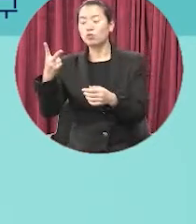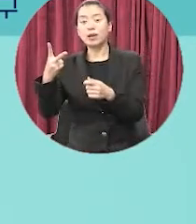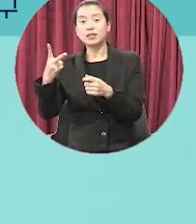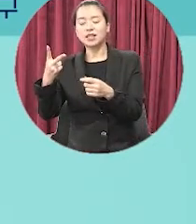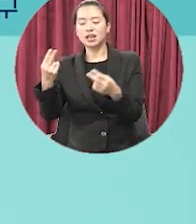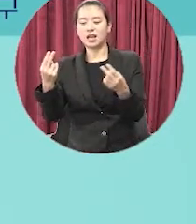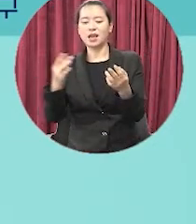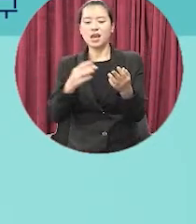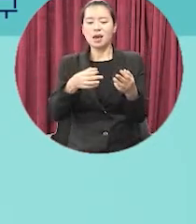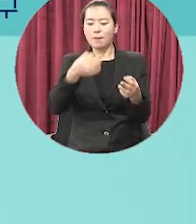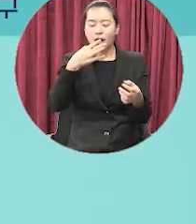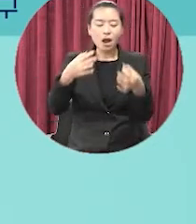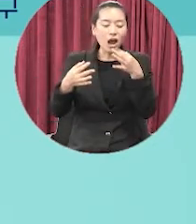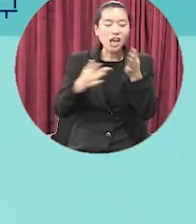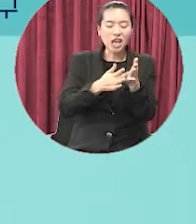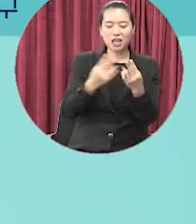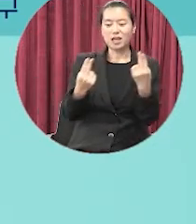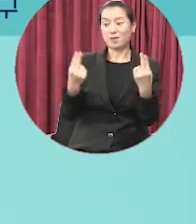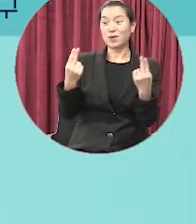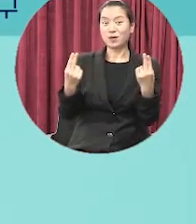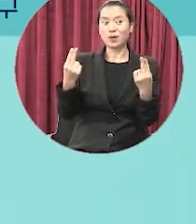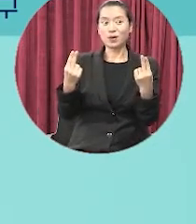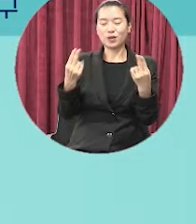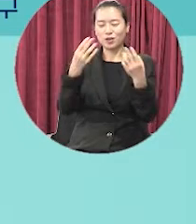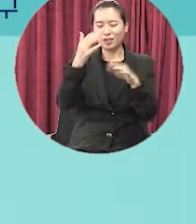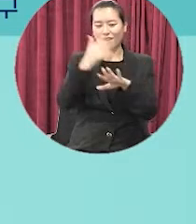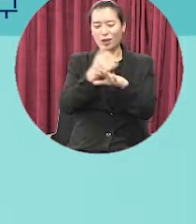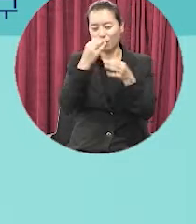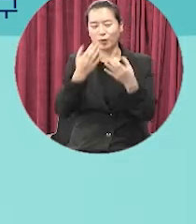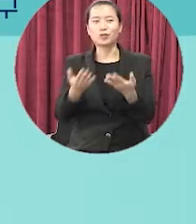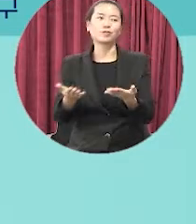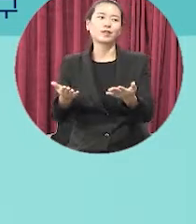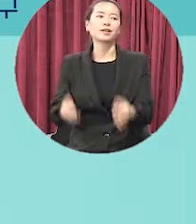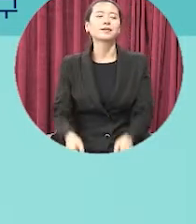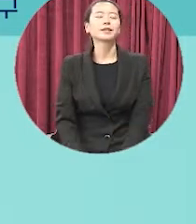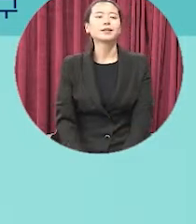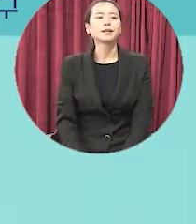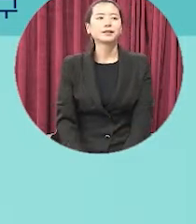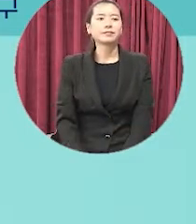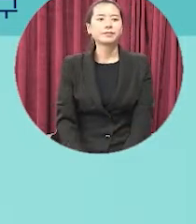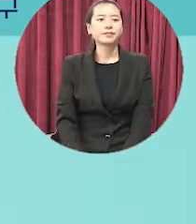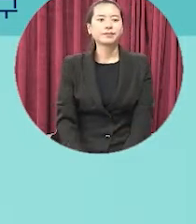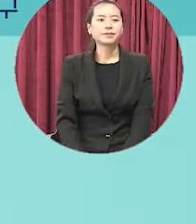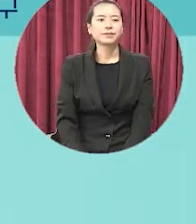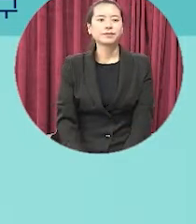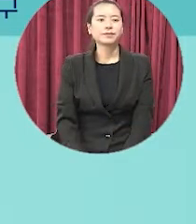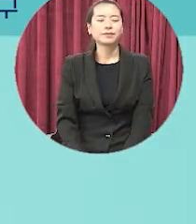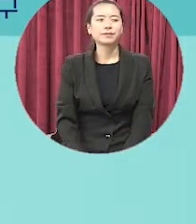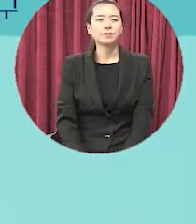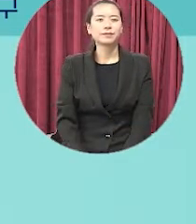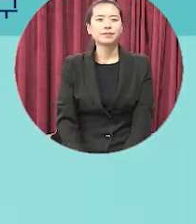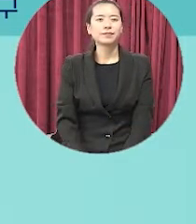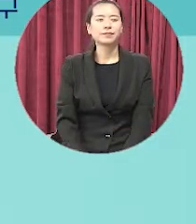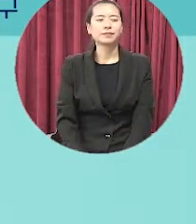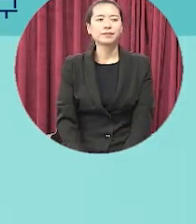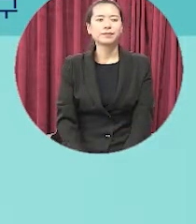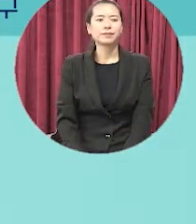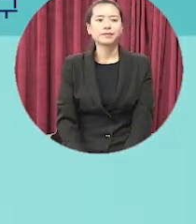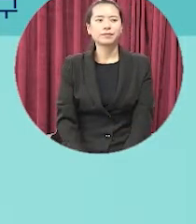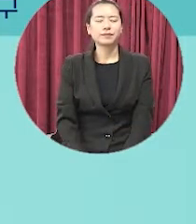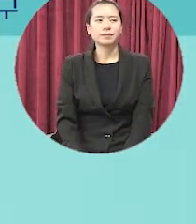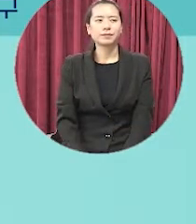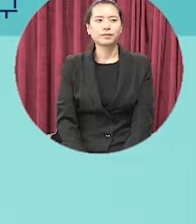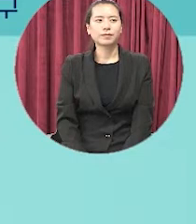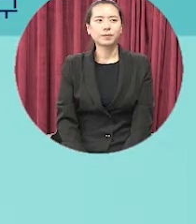패턴들을 분석할 수가 있어요 너무 스킨 롬 있으니까요 분석을 아웃 콘 컵 다운 속구 들을 때 경우 부서 코드를